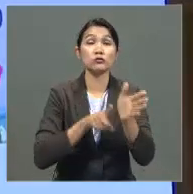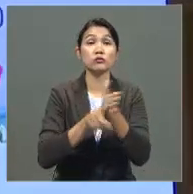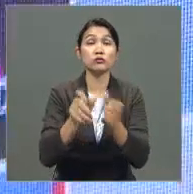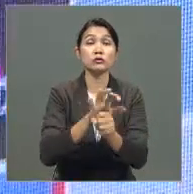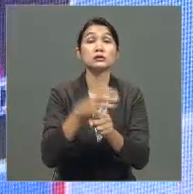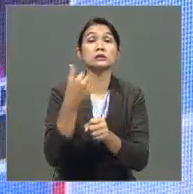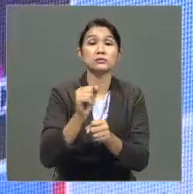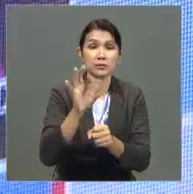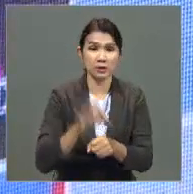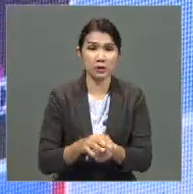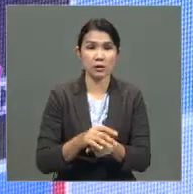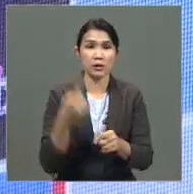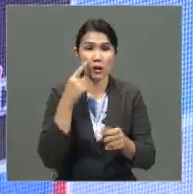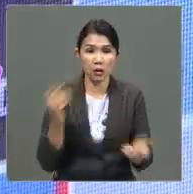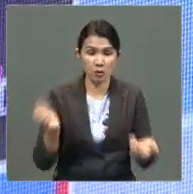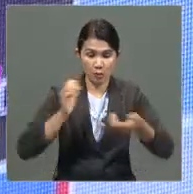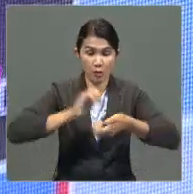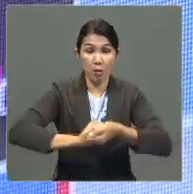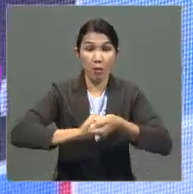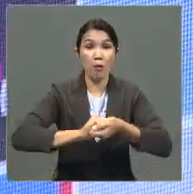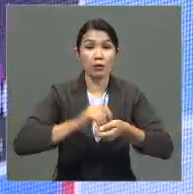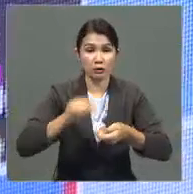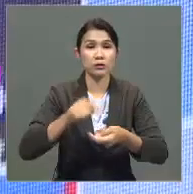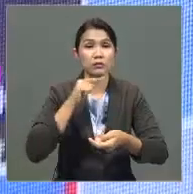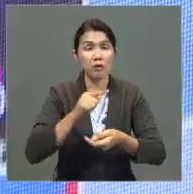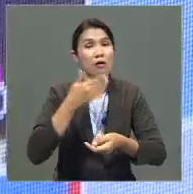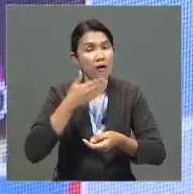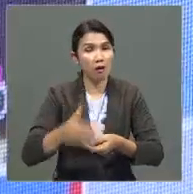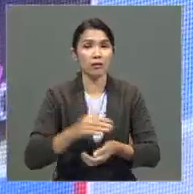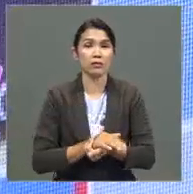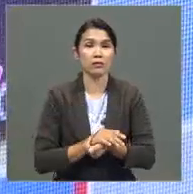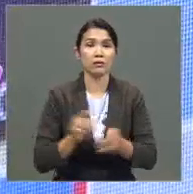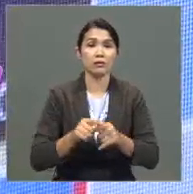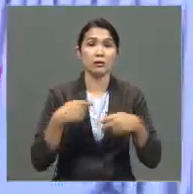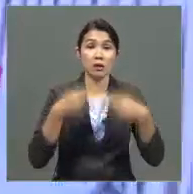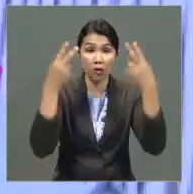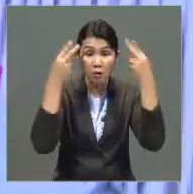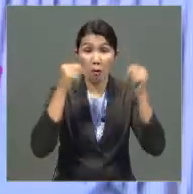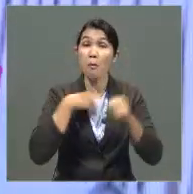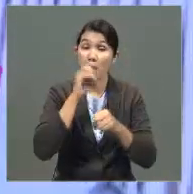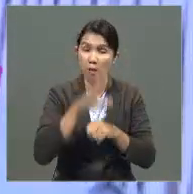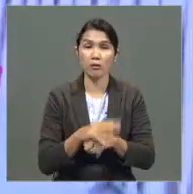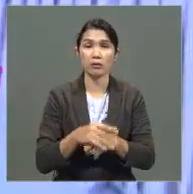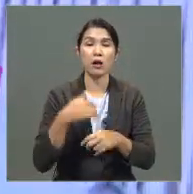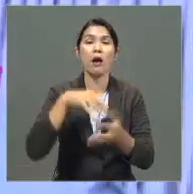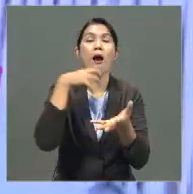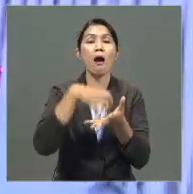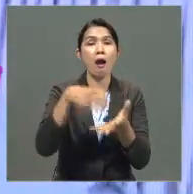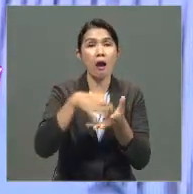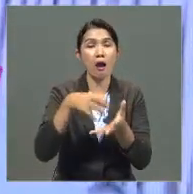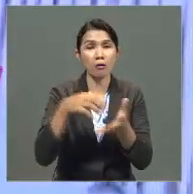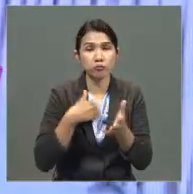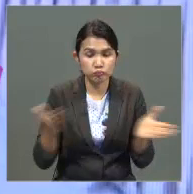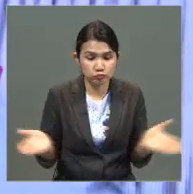ความร่วมมือจะดำเนินต่อเพื่อพัฒนาเศรษฐกิจอย่างยั่งยืนค่ะนายกรัฐมนตรีพลเอกประยุทธ์เองนะคะก็ได้กล่าวถ้อยแถลงสนับสนุน